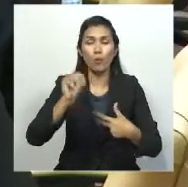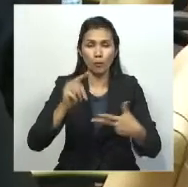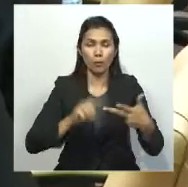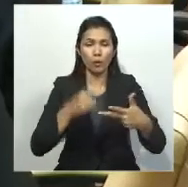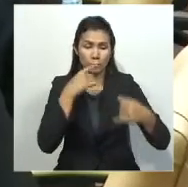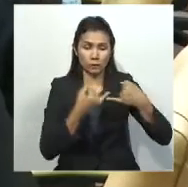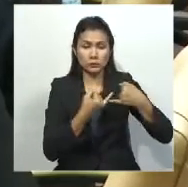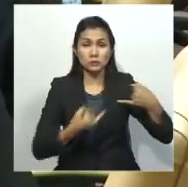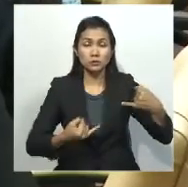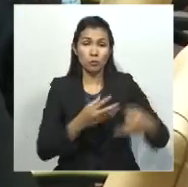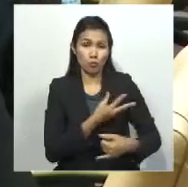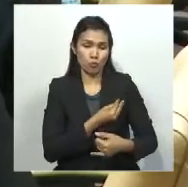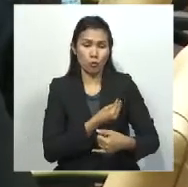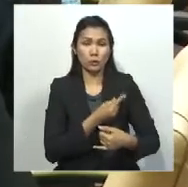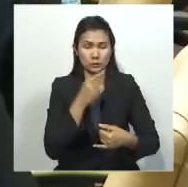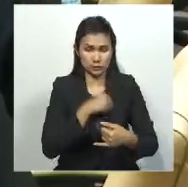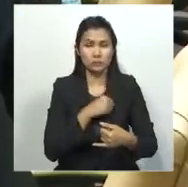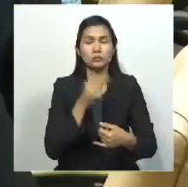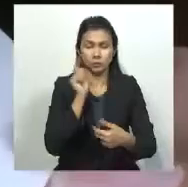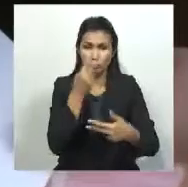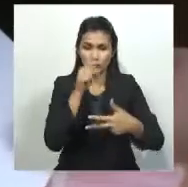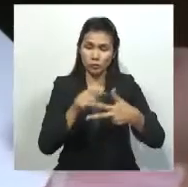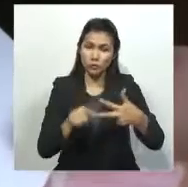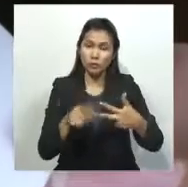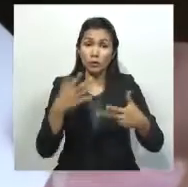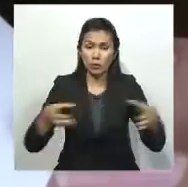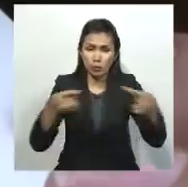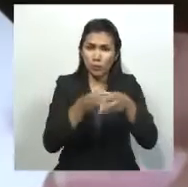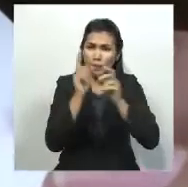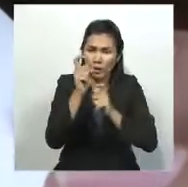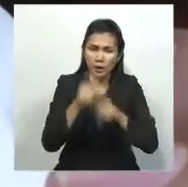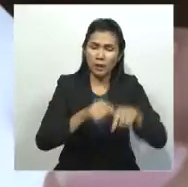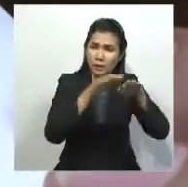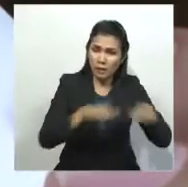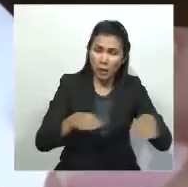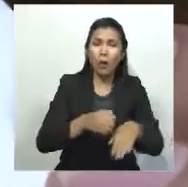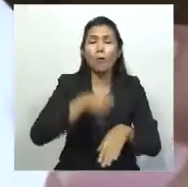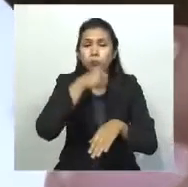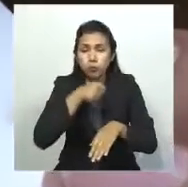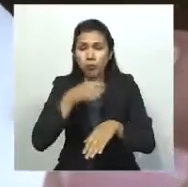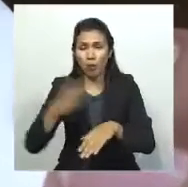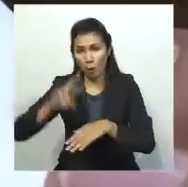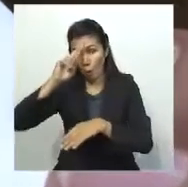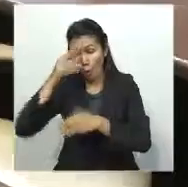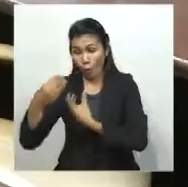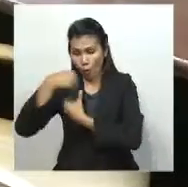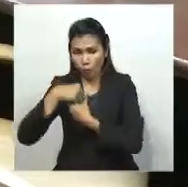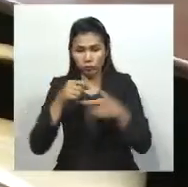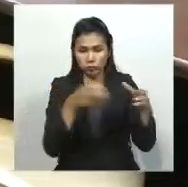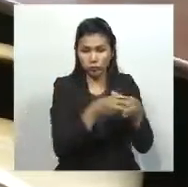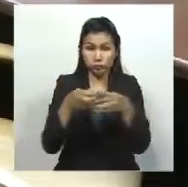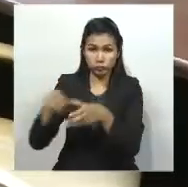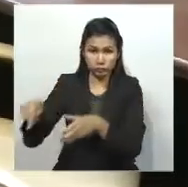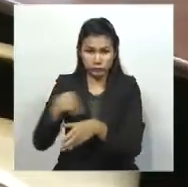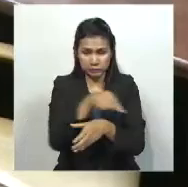วใจเฉียบพลันนะคะสำหรับกลุ่มเสี่ยงไม่ว่าจะเป็นเด็กและผู้สูงอายุและผู้ที่มีโรคประจำตัวอันนี้ควรหลีก